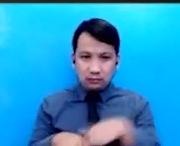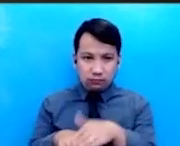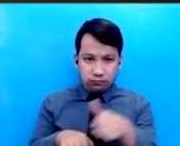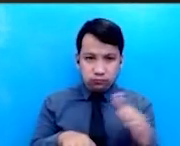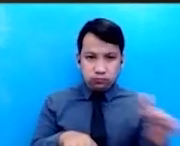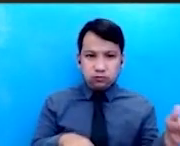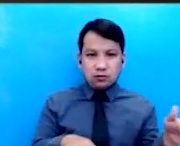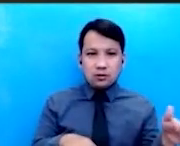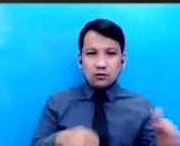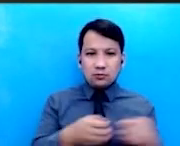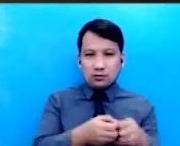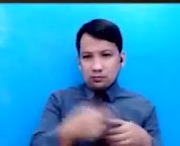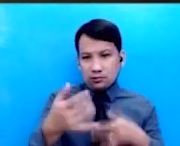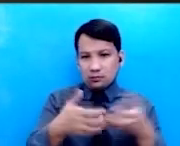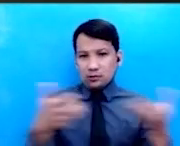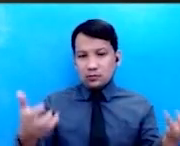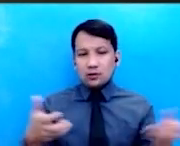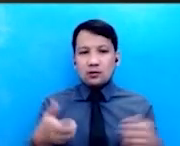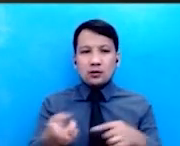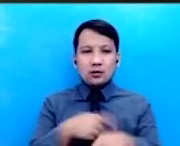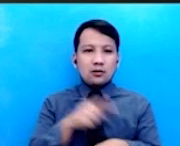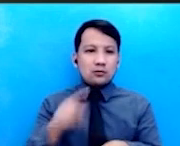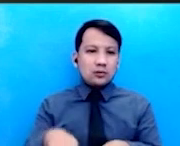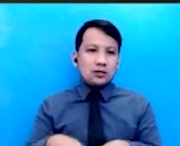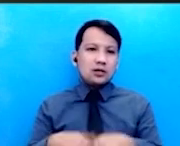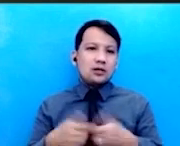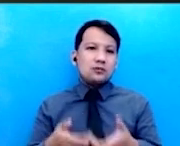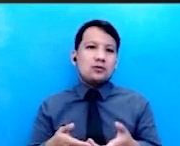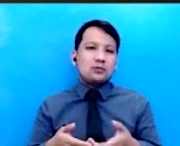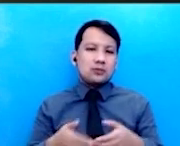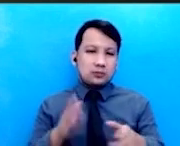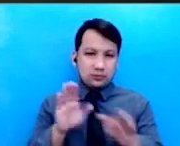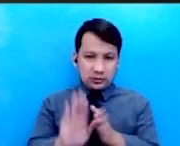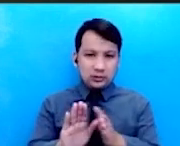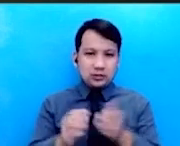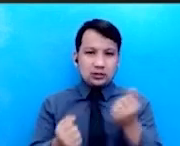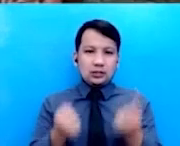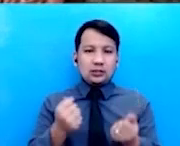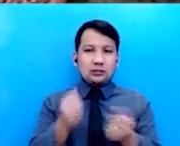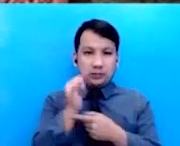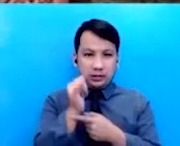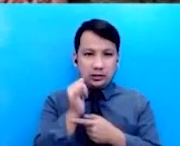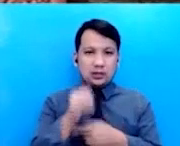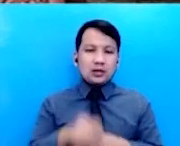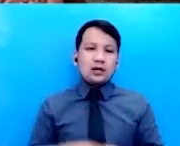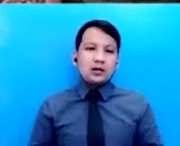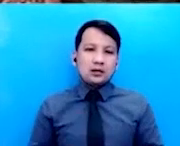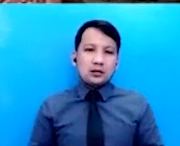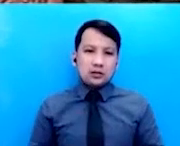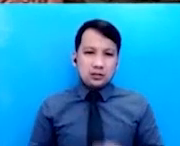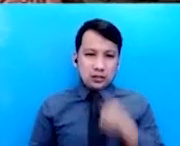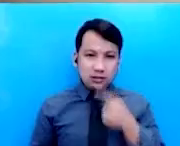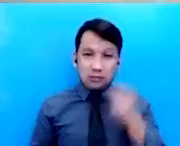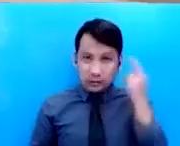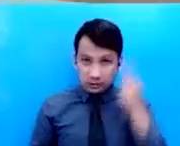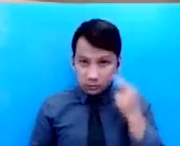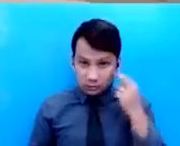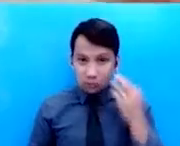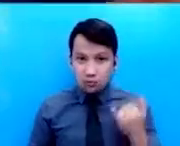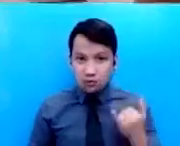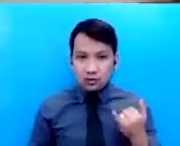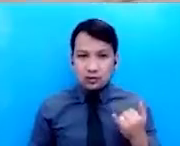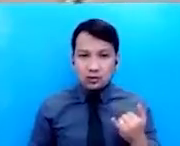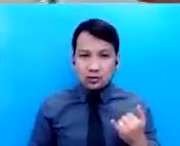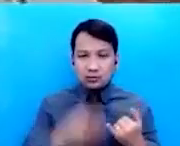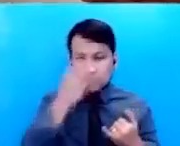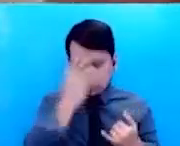Nagkalat ang mga tumilapong semento mula sa mga barrier, kaya napahinto ang sasakyang may dashcam. Ang dahilan ng aksidente, nakatulog daw